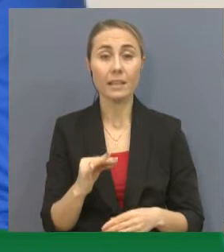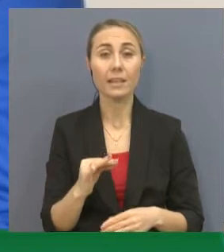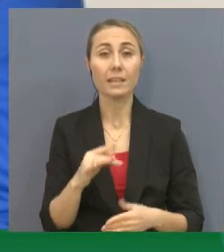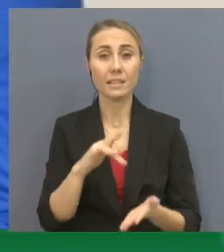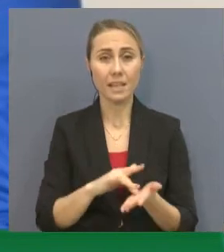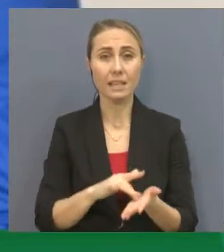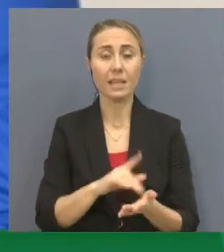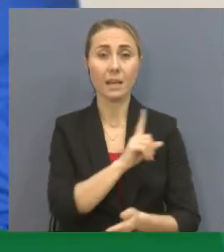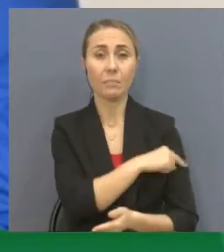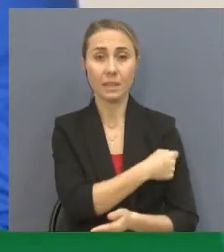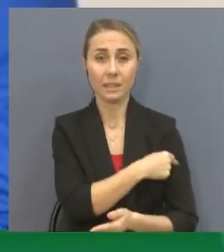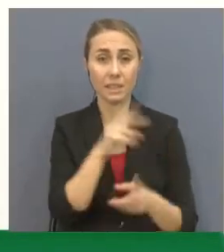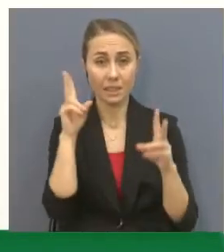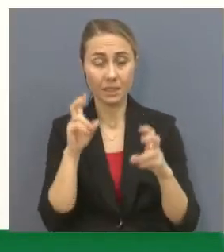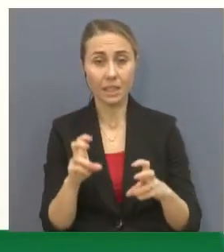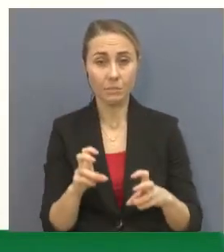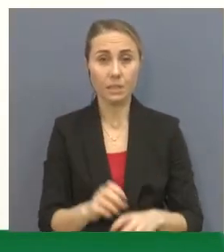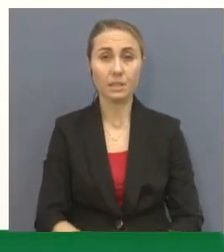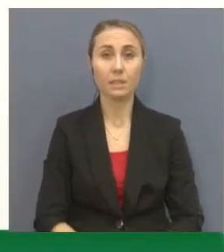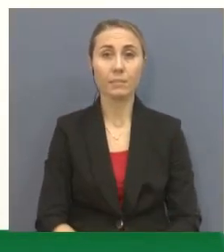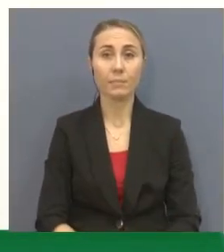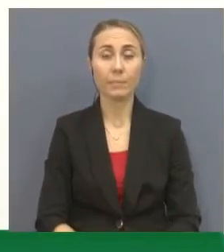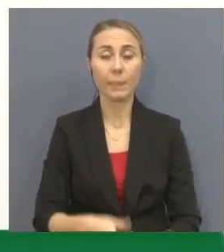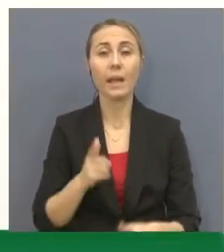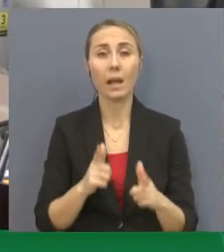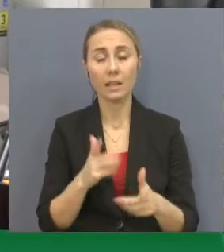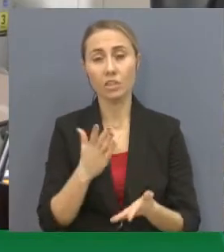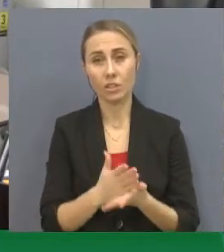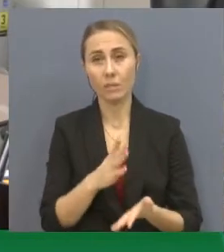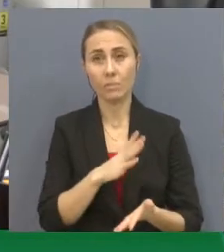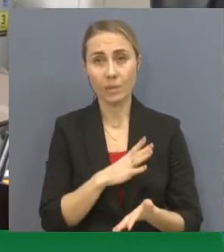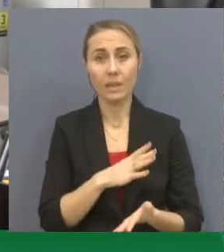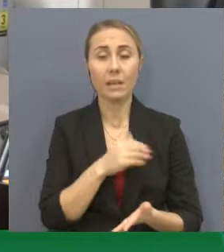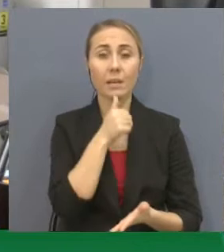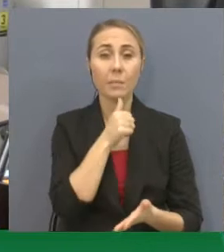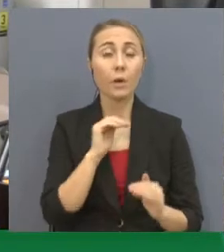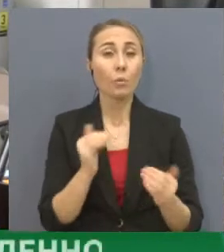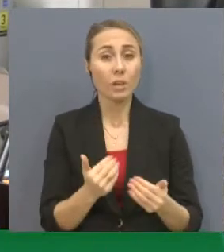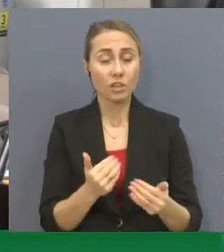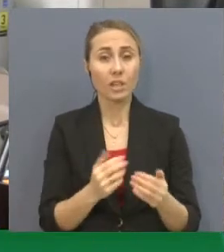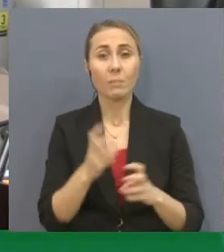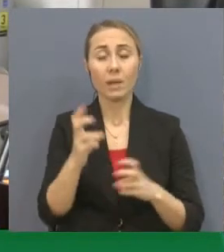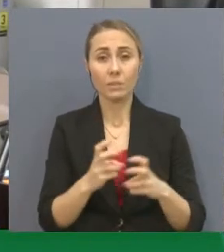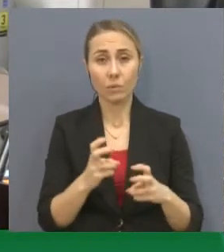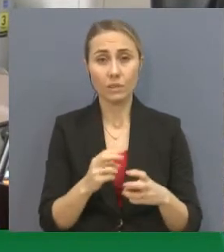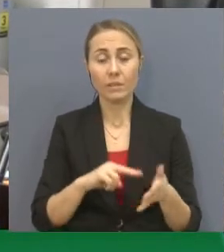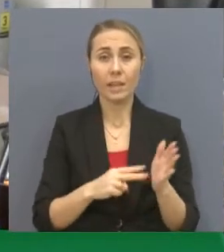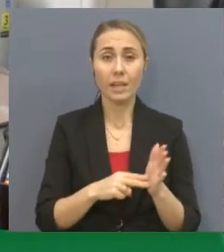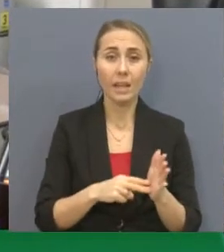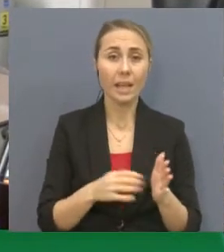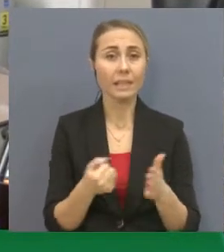медицинской экспертизы конечно же по dione моменты по уменьшению правило сяк планов по достижению по отдельным